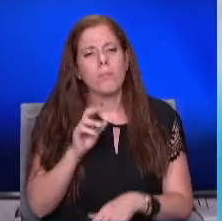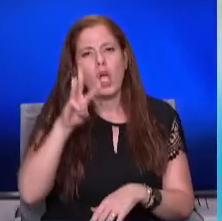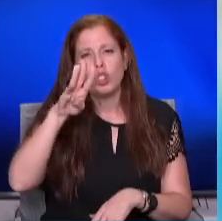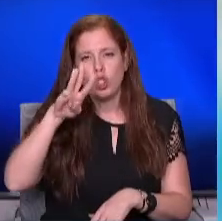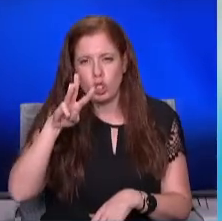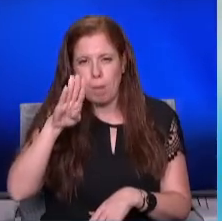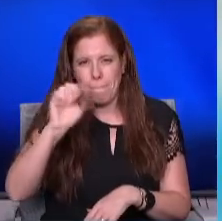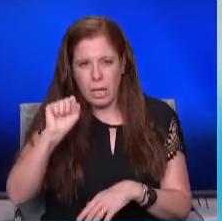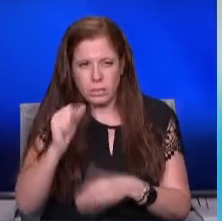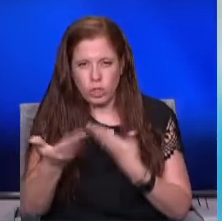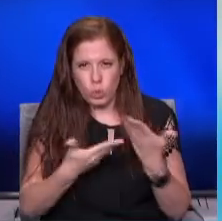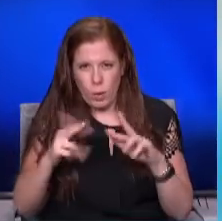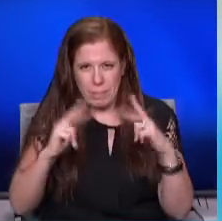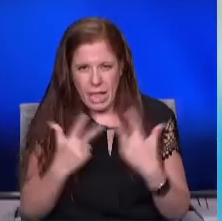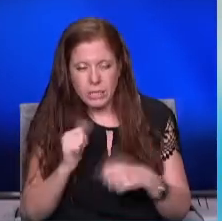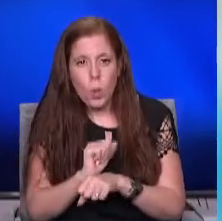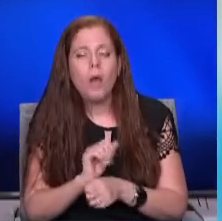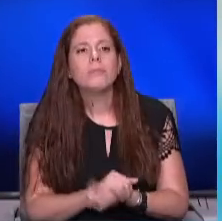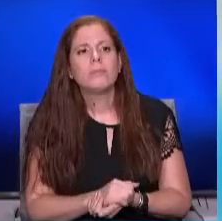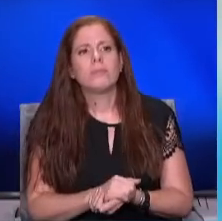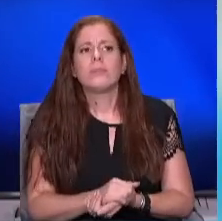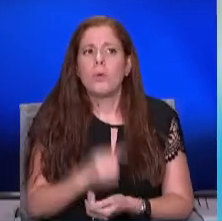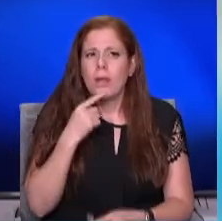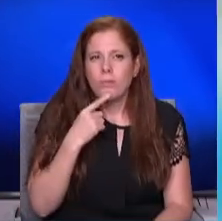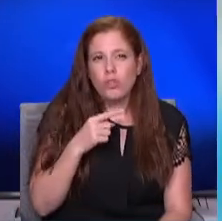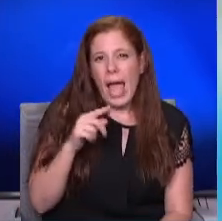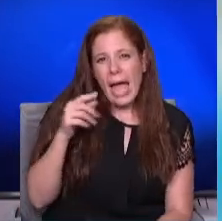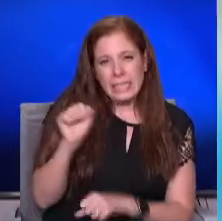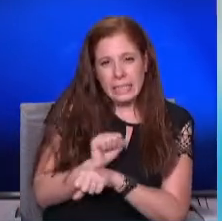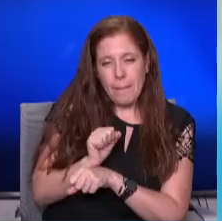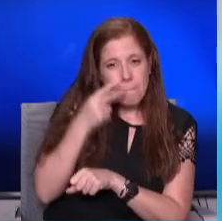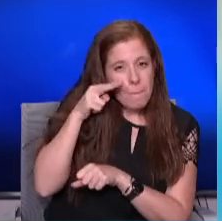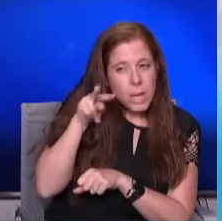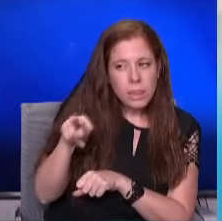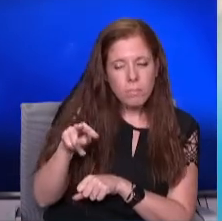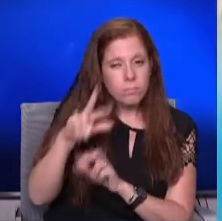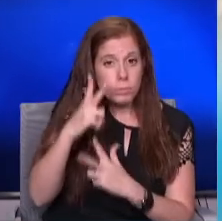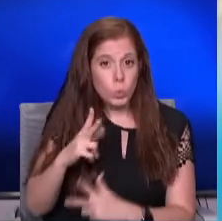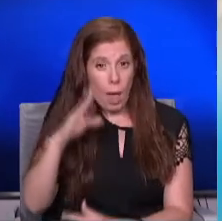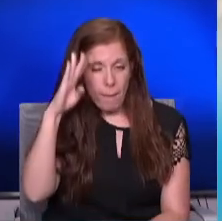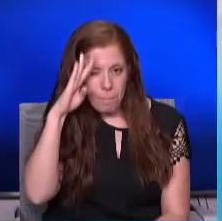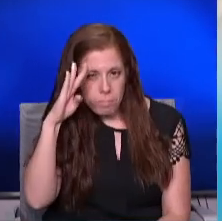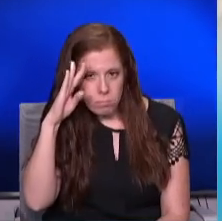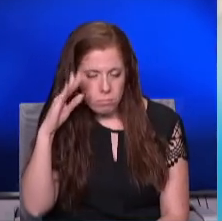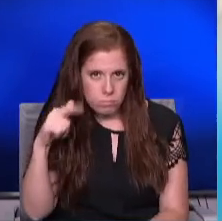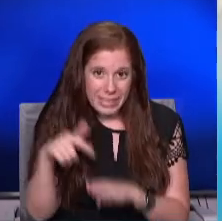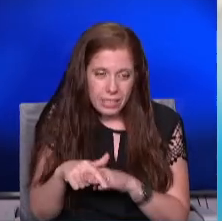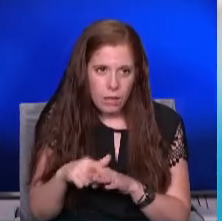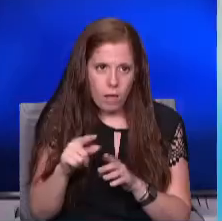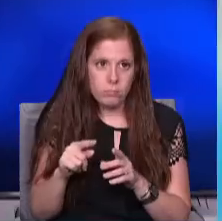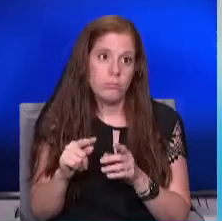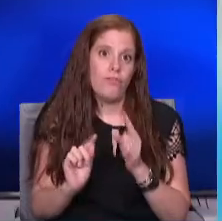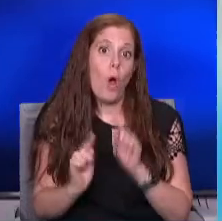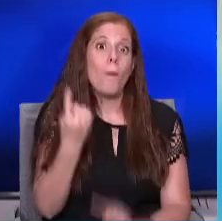שבהם אסירים מביטים בצורה מטרידה לסוהרות שלנו. והאירועים החריגים שאני